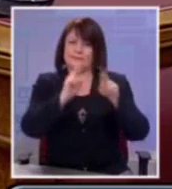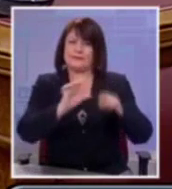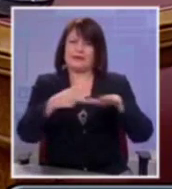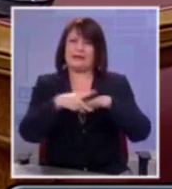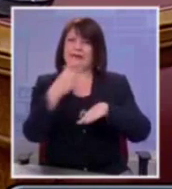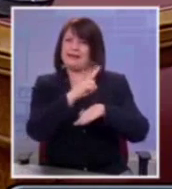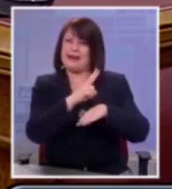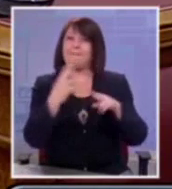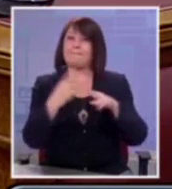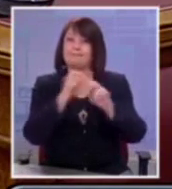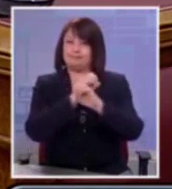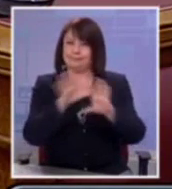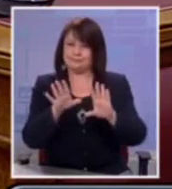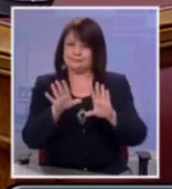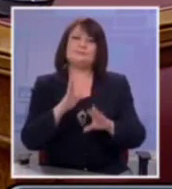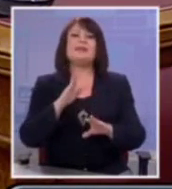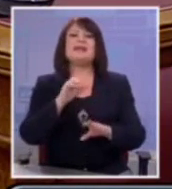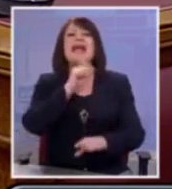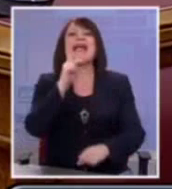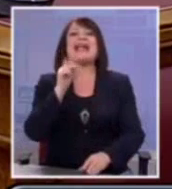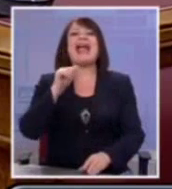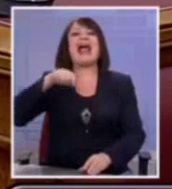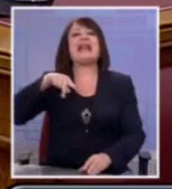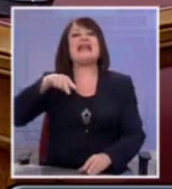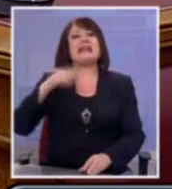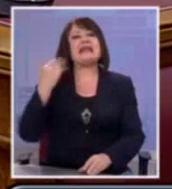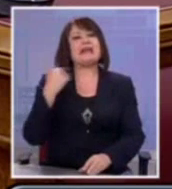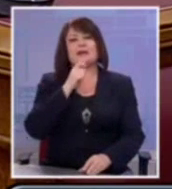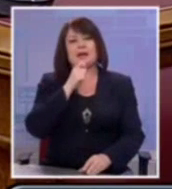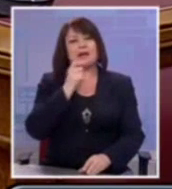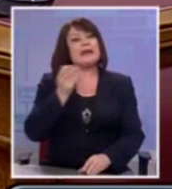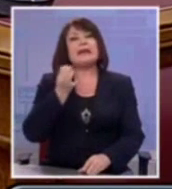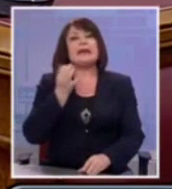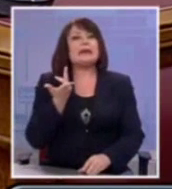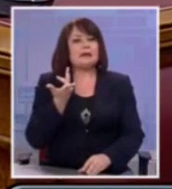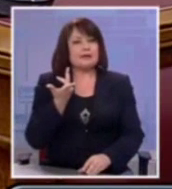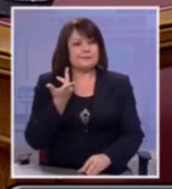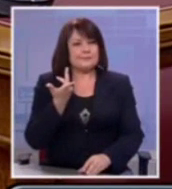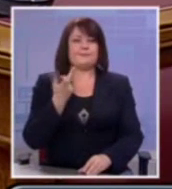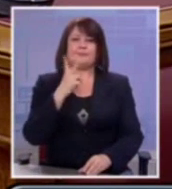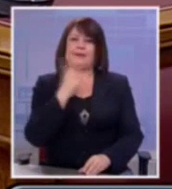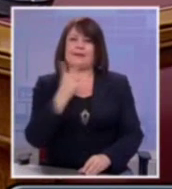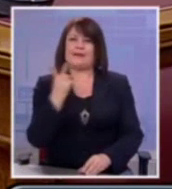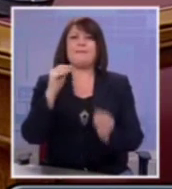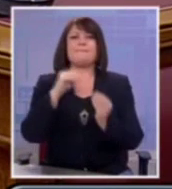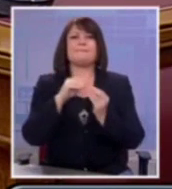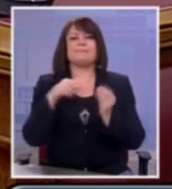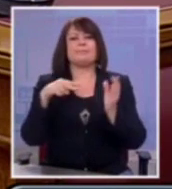σας αναφέρω τι είπε ο κύριος Στρόους-Καν σε μια πρόσφατη συνέντευξή του και συγκεκριμένα στις 22 Απριλίου